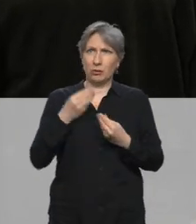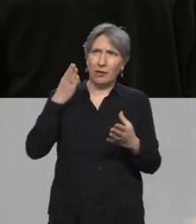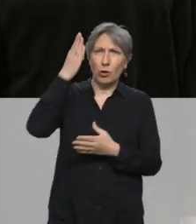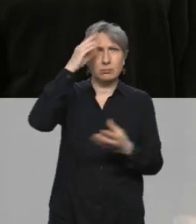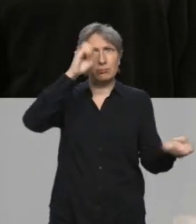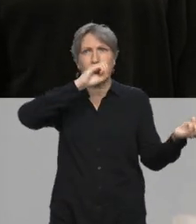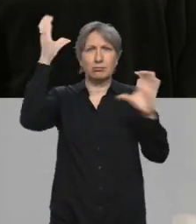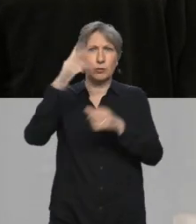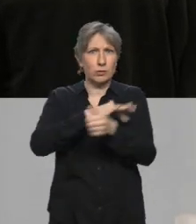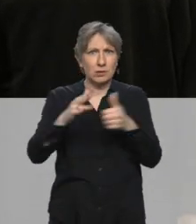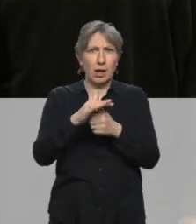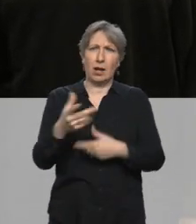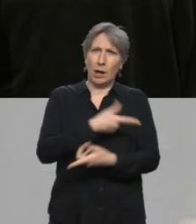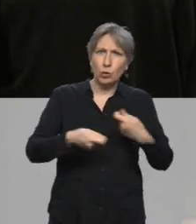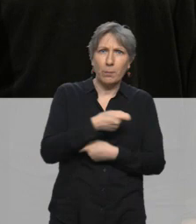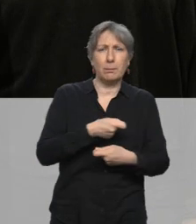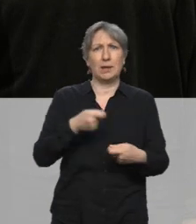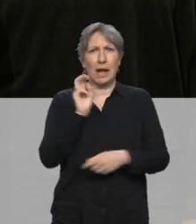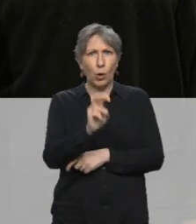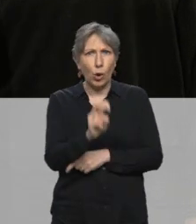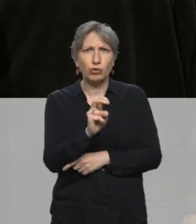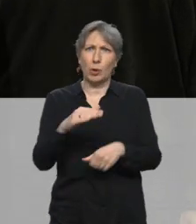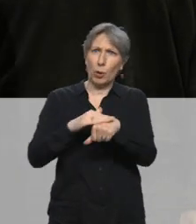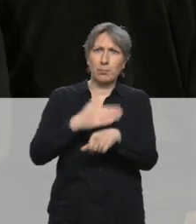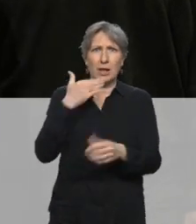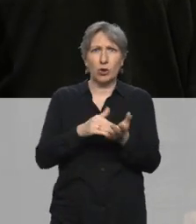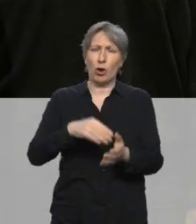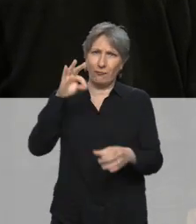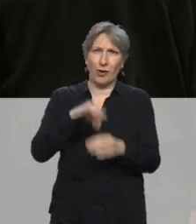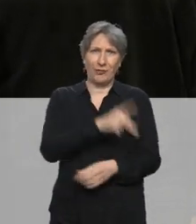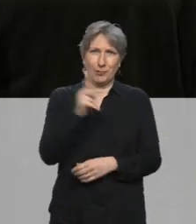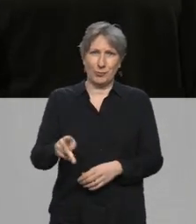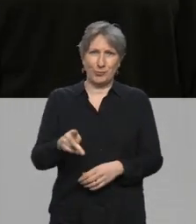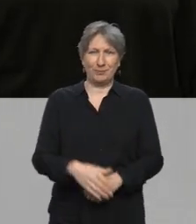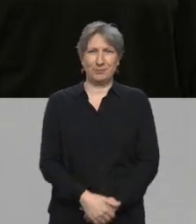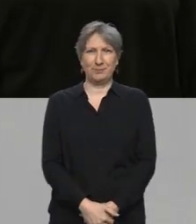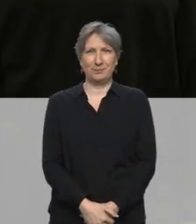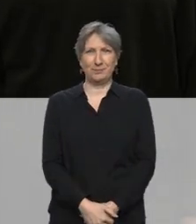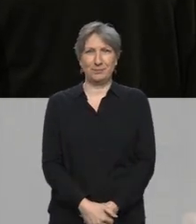socialement, économiquement, écologiquement et politiquement meilleur. Votez Philippe Poutou !